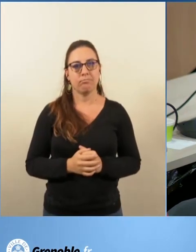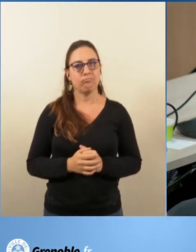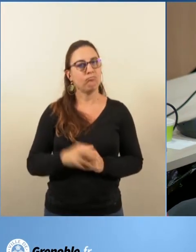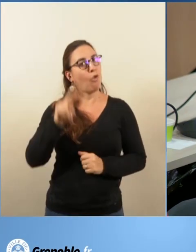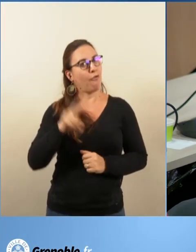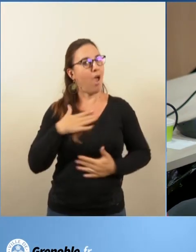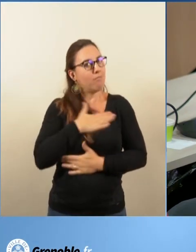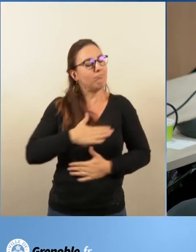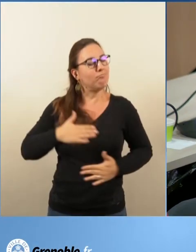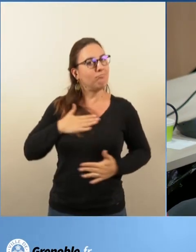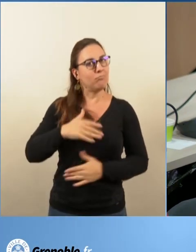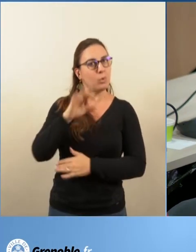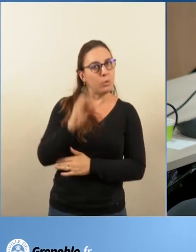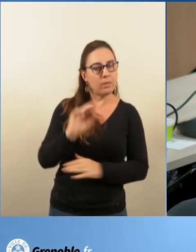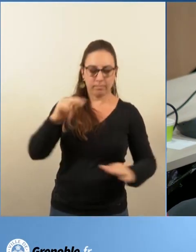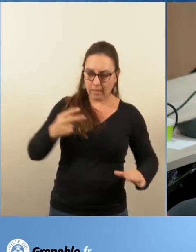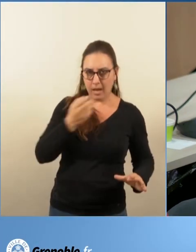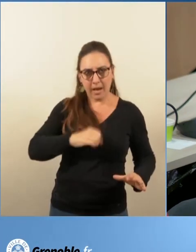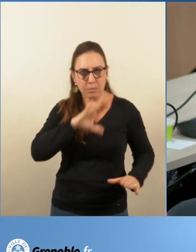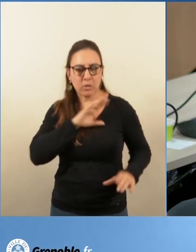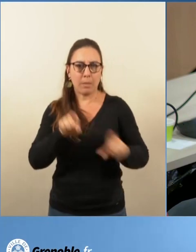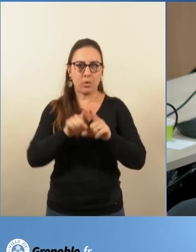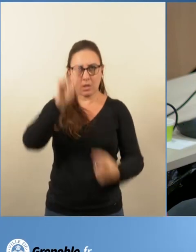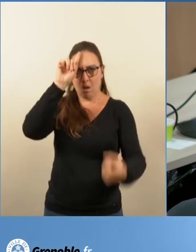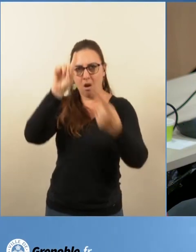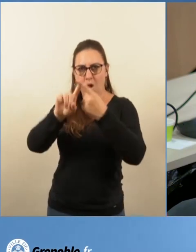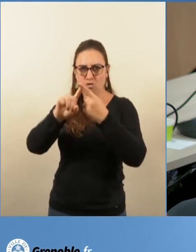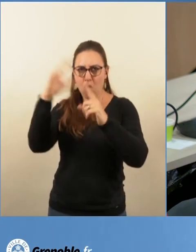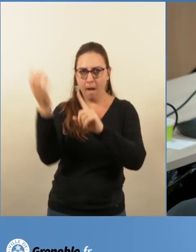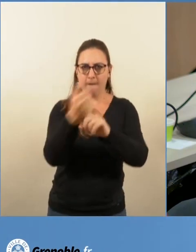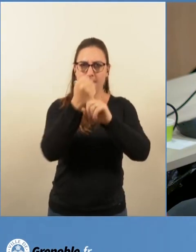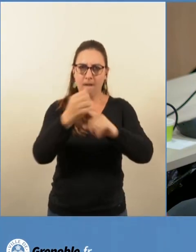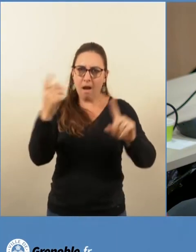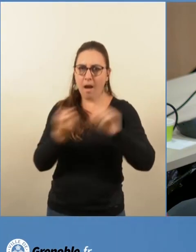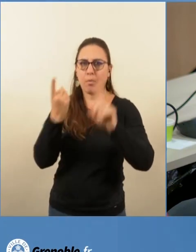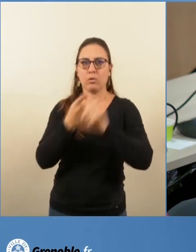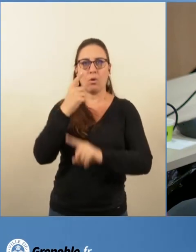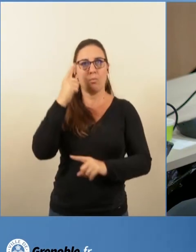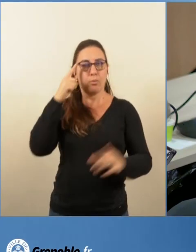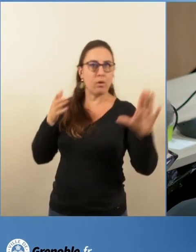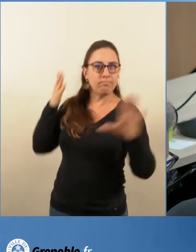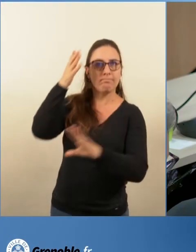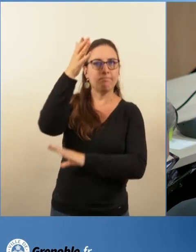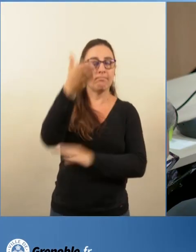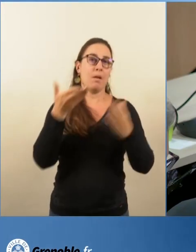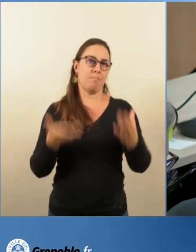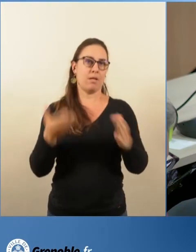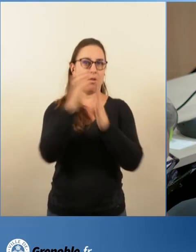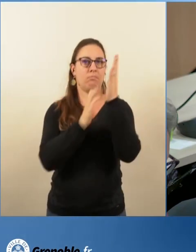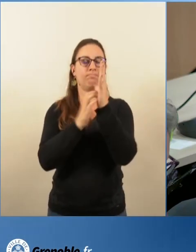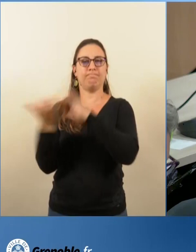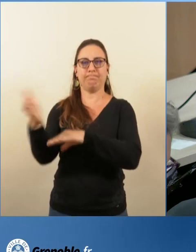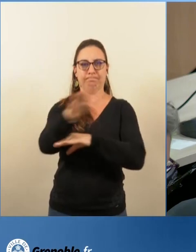et aussi avec responsabilité vis-à-vis d'Anjeux majeurs pour notre avenir que je vous présente cette délibération